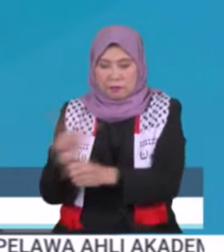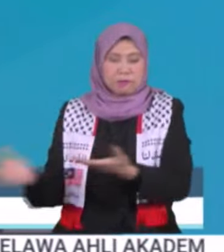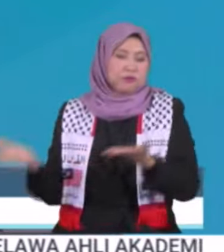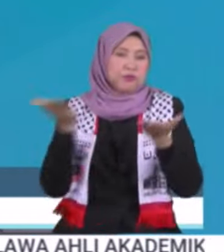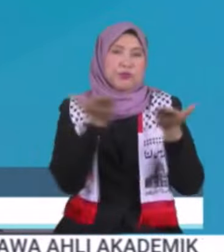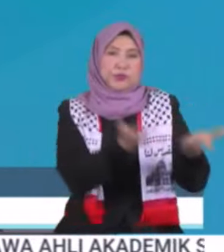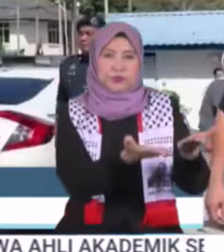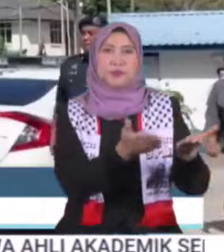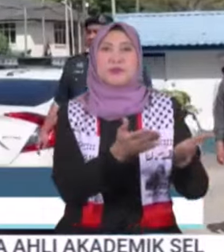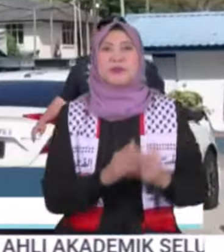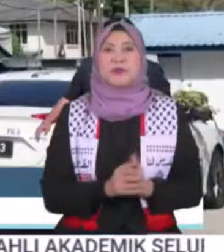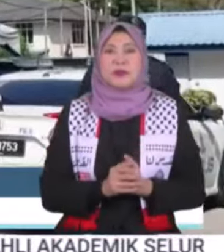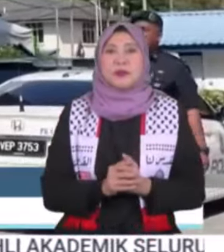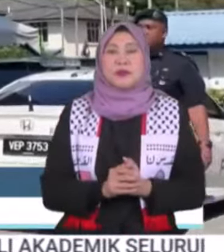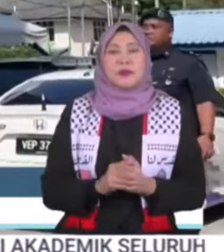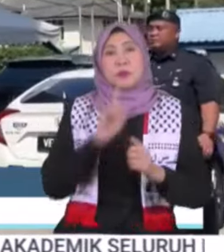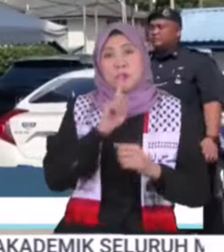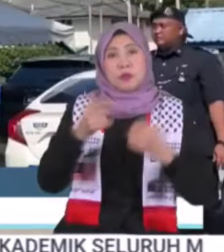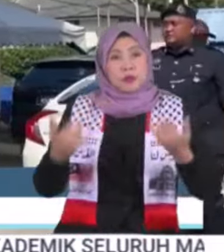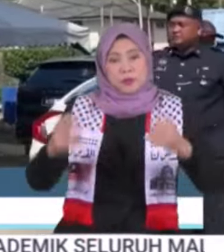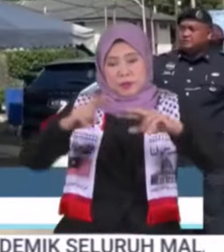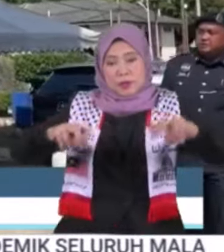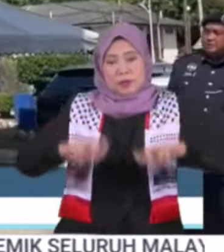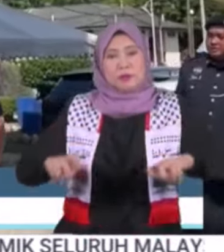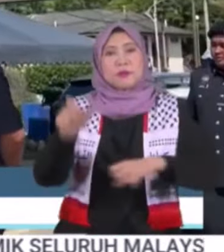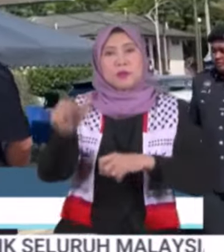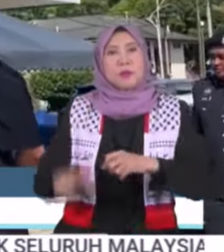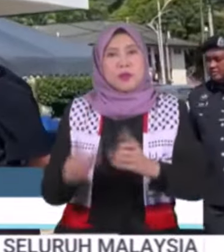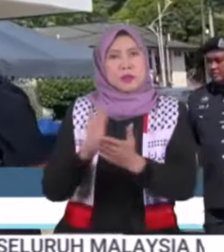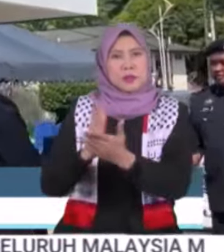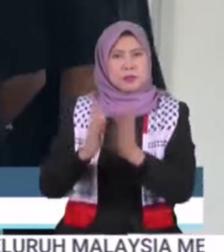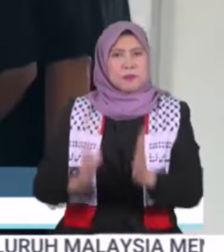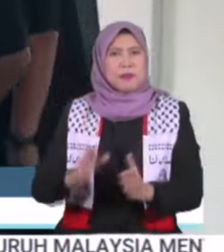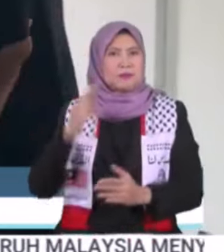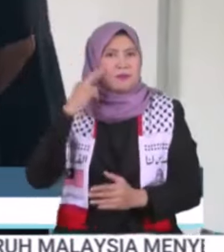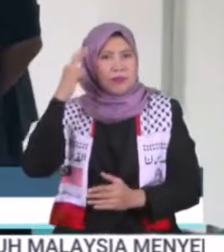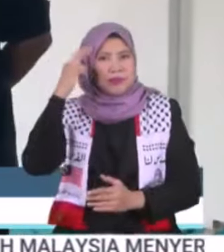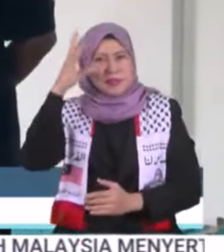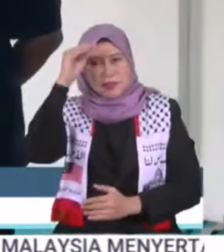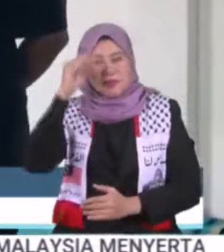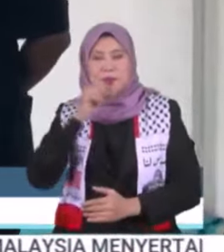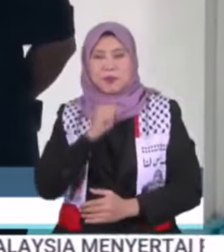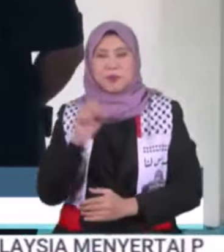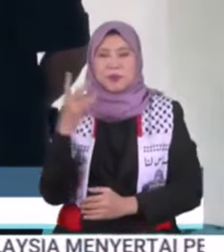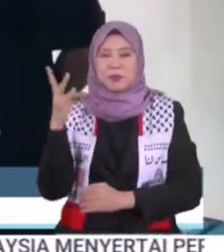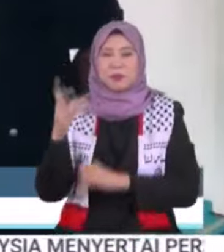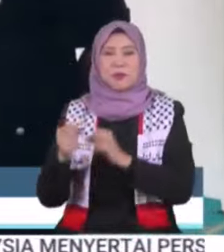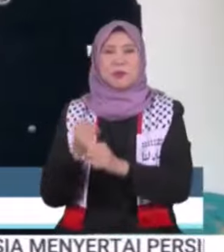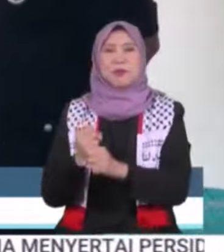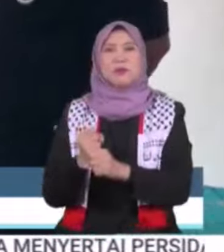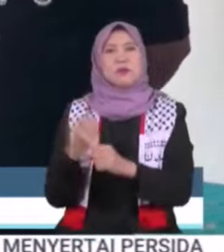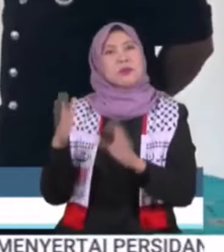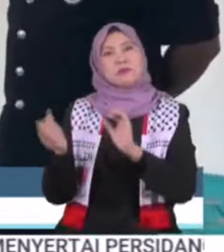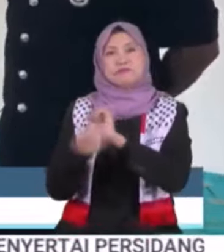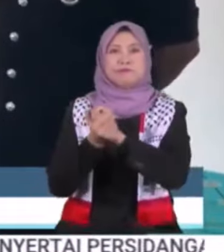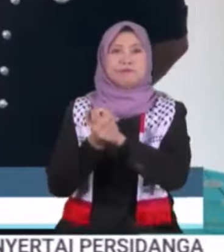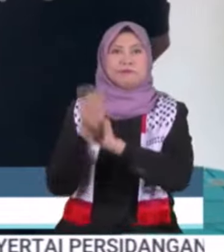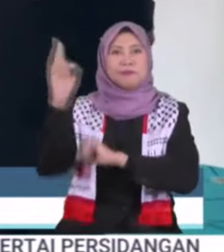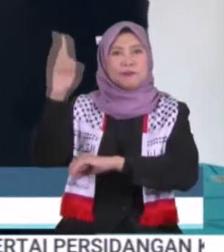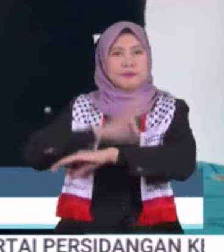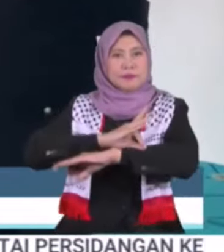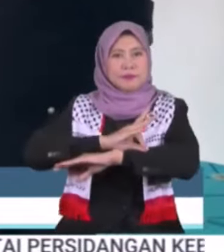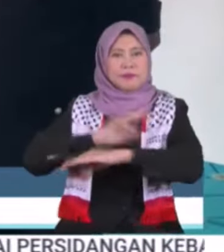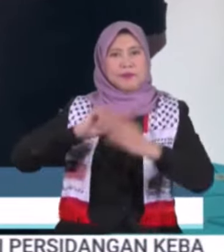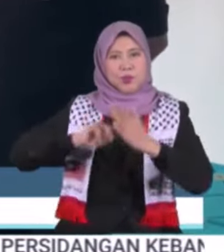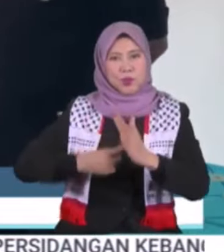dilengkapkan. Jelas beliau, setakat ini siasatan hanya melibatkan seorang suspek iaitu remaja lelaki berusia 17 tahun yang telah direman selama 7